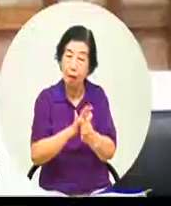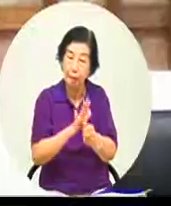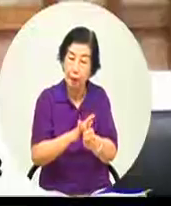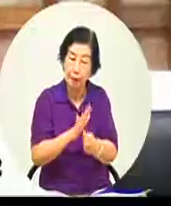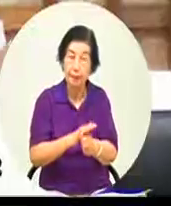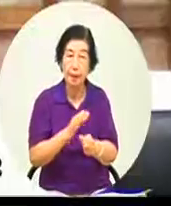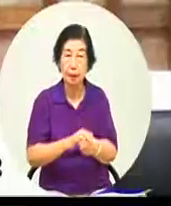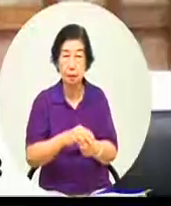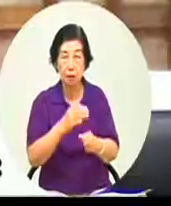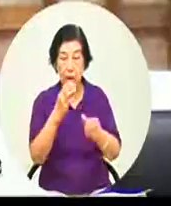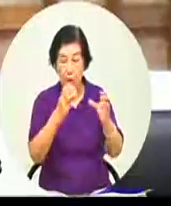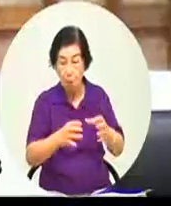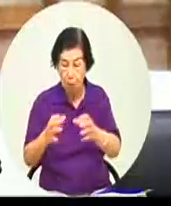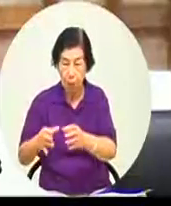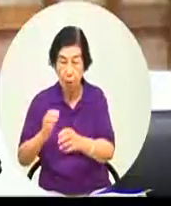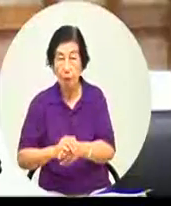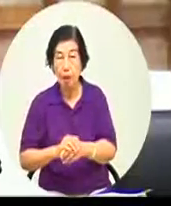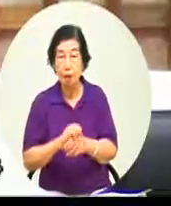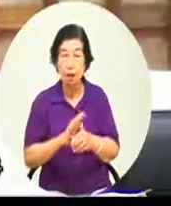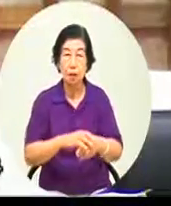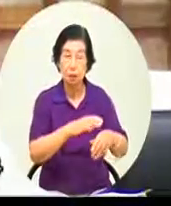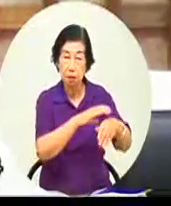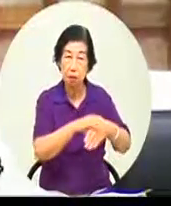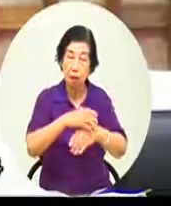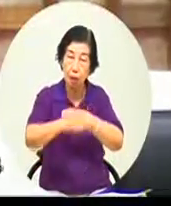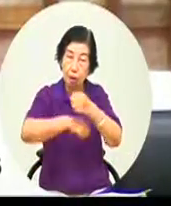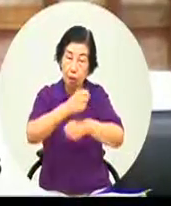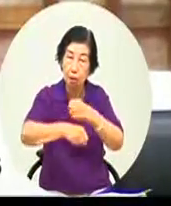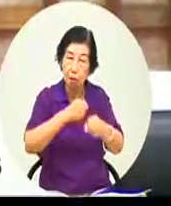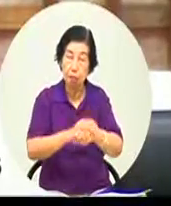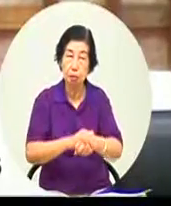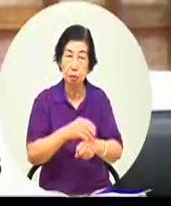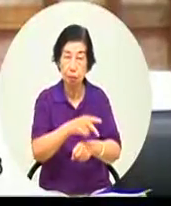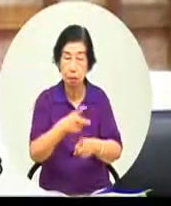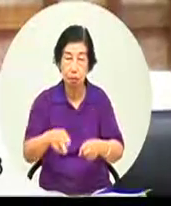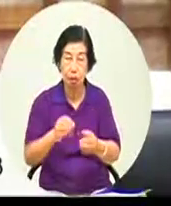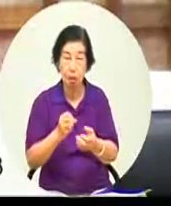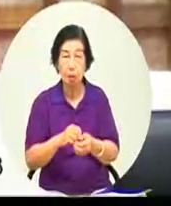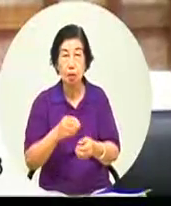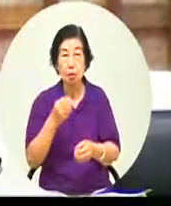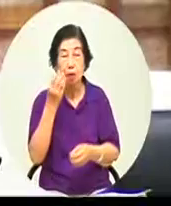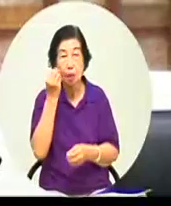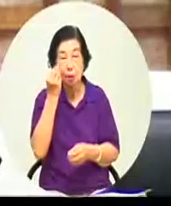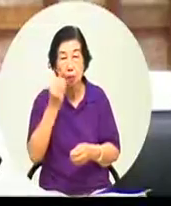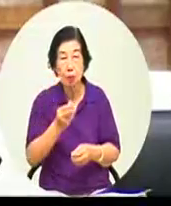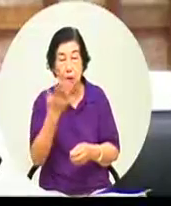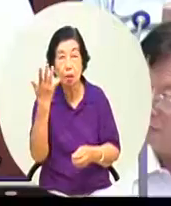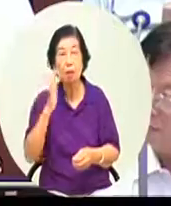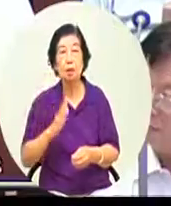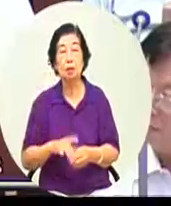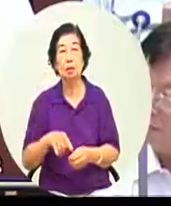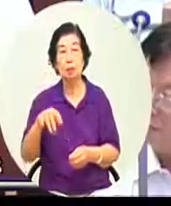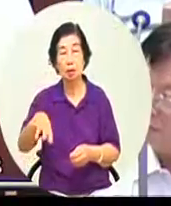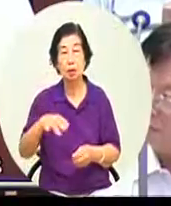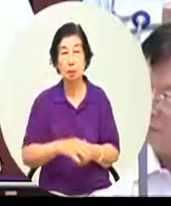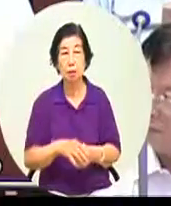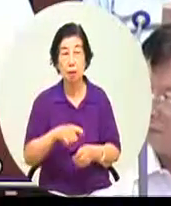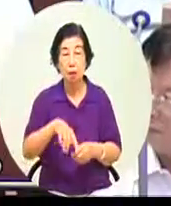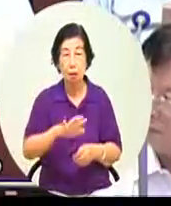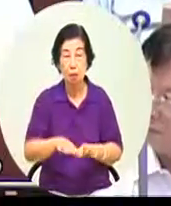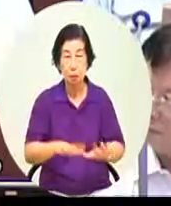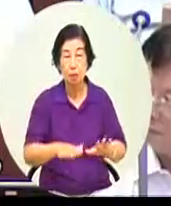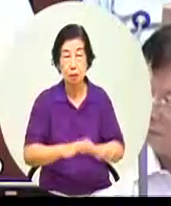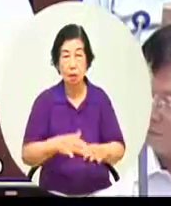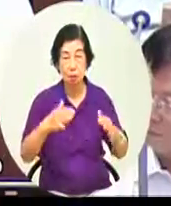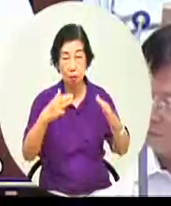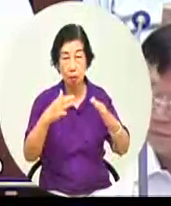动我们整个观光的另外一个亮点，好不好？ 好，谢谢议员。我想在这个我们的眷村的文化保